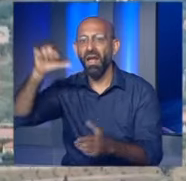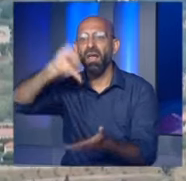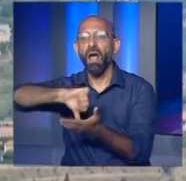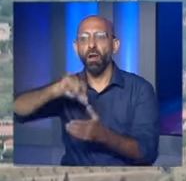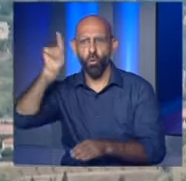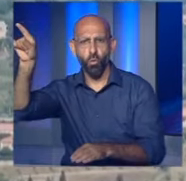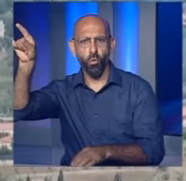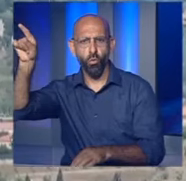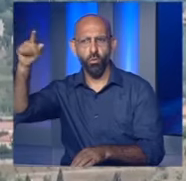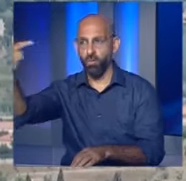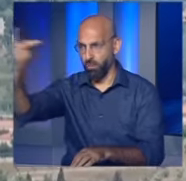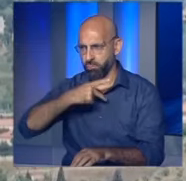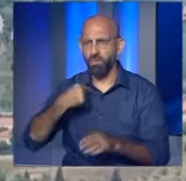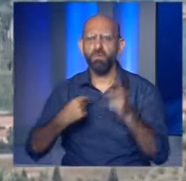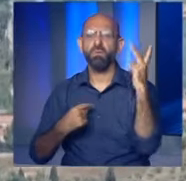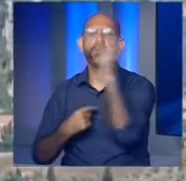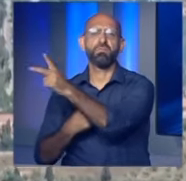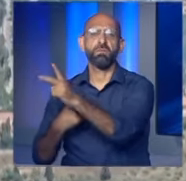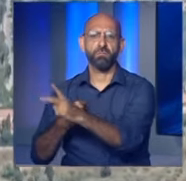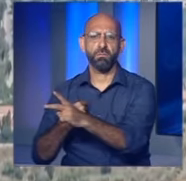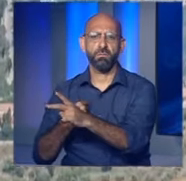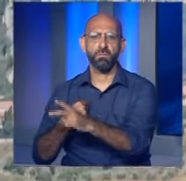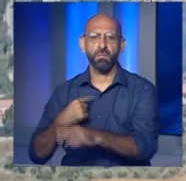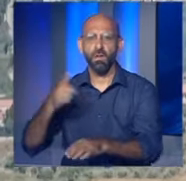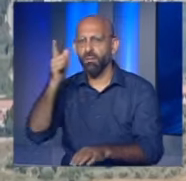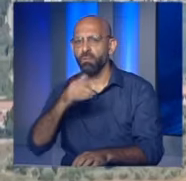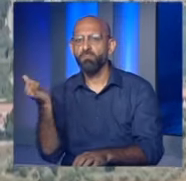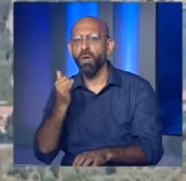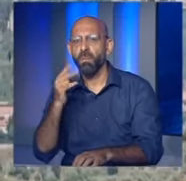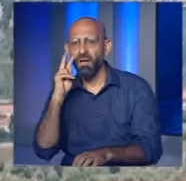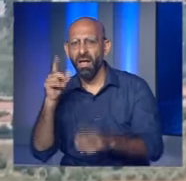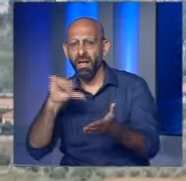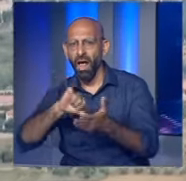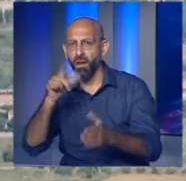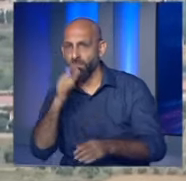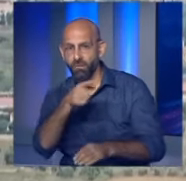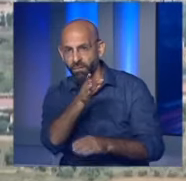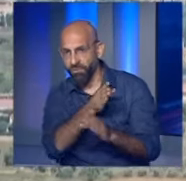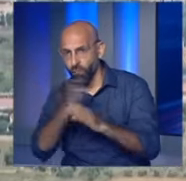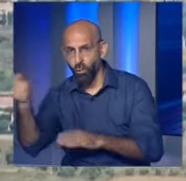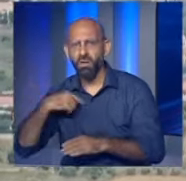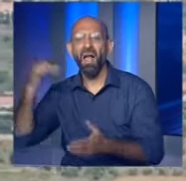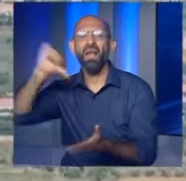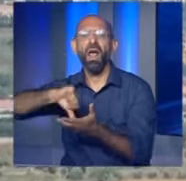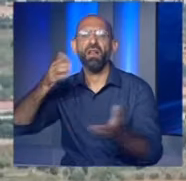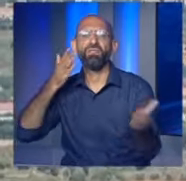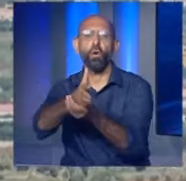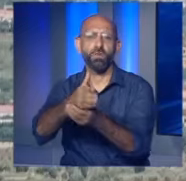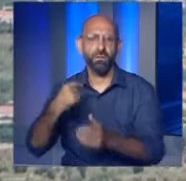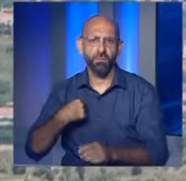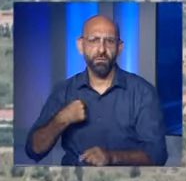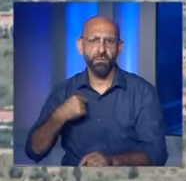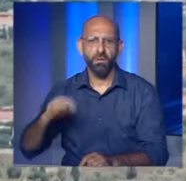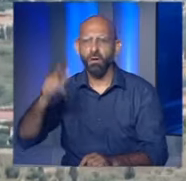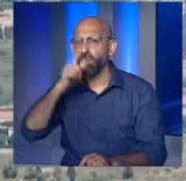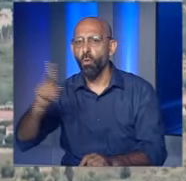اسرائيل عملا عسكريا واسع النطاق في لبنان ذلك يجعل ايران تستحق التدمير وتوعد ايضا باستخدام